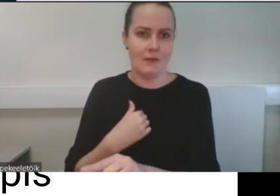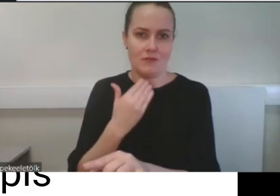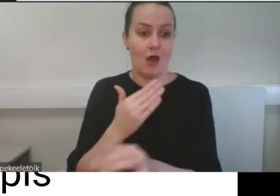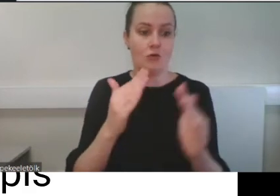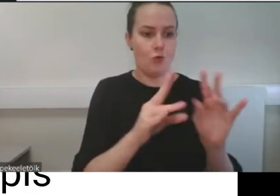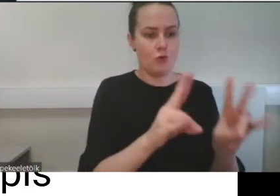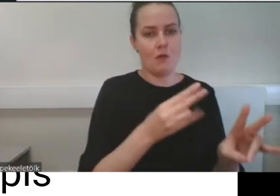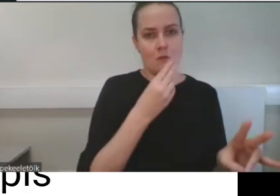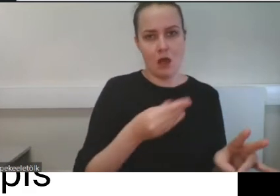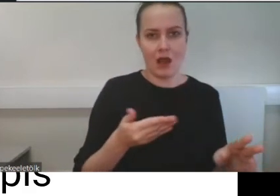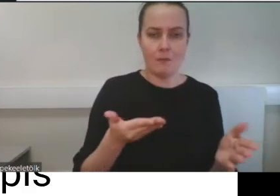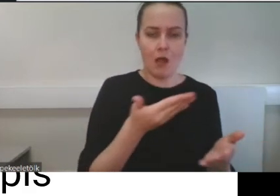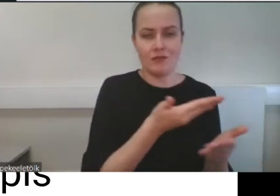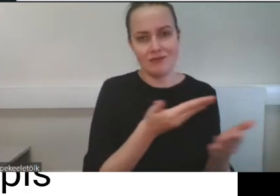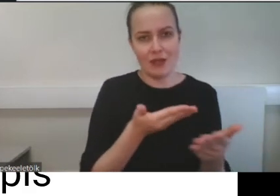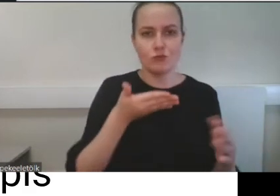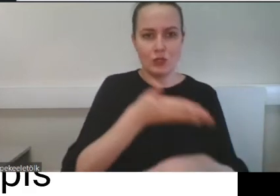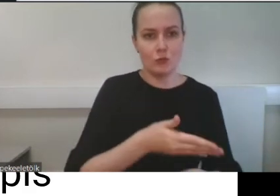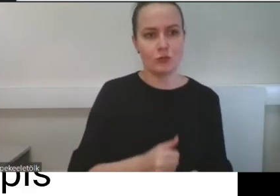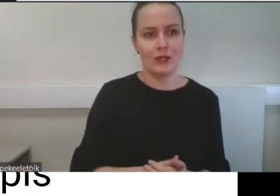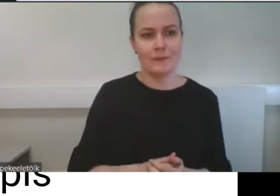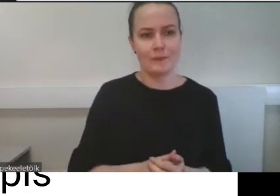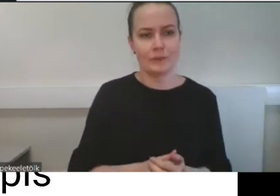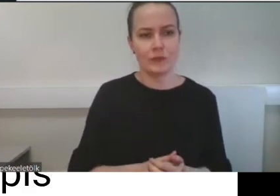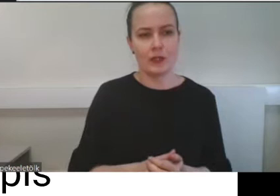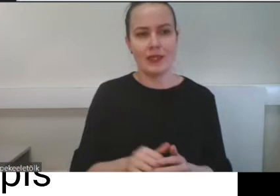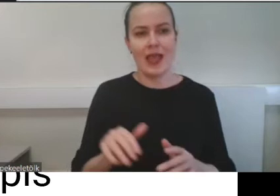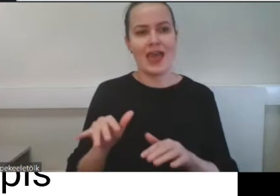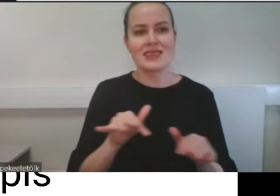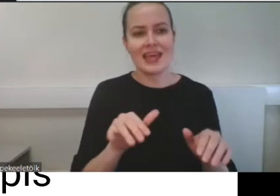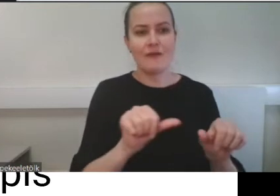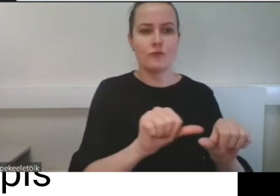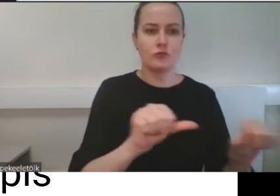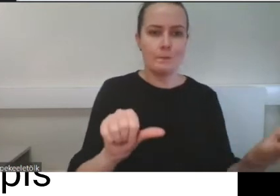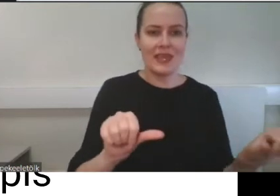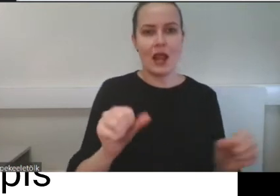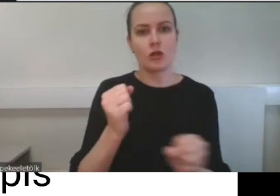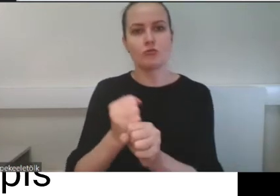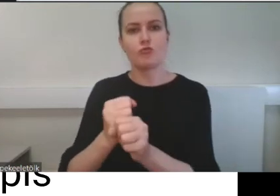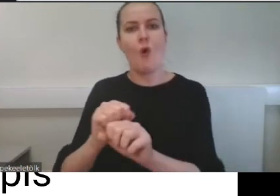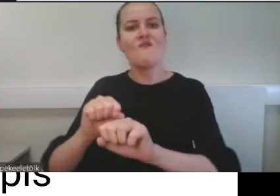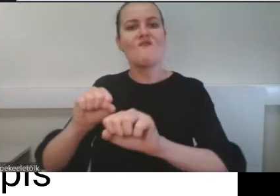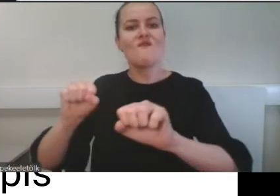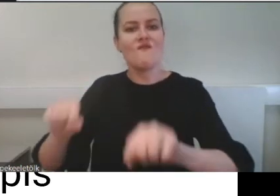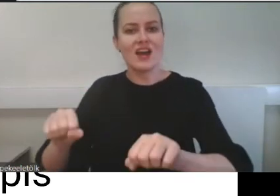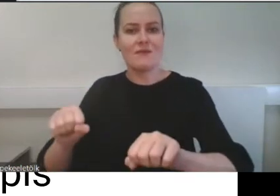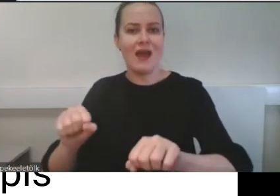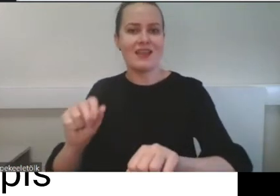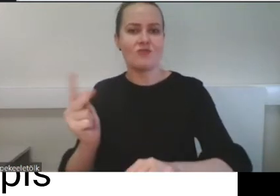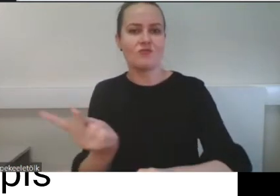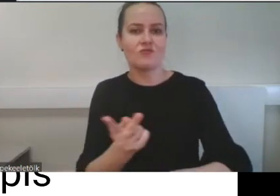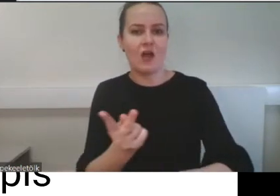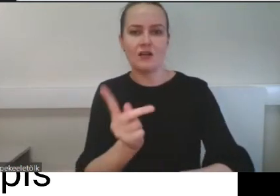Ja seetõttu, nagu ma mainisin, et on meil tekkinud aja jooksul ja oleme pöördunud mitmete